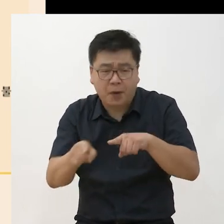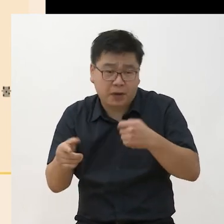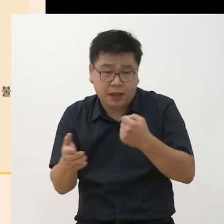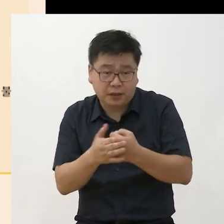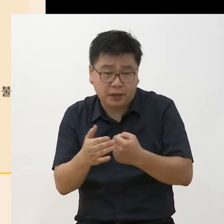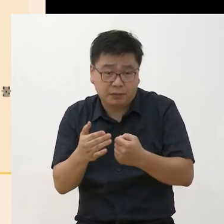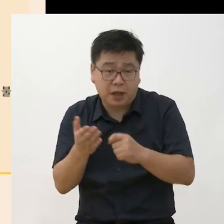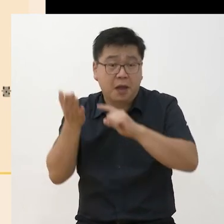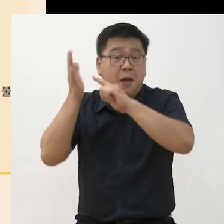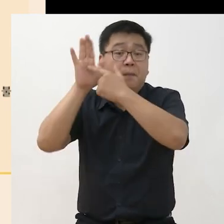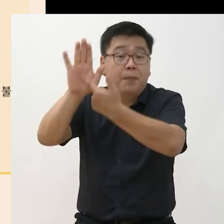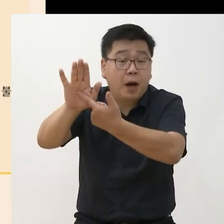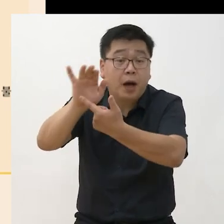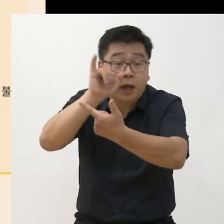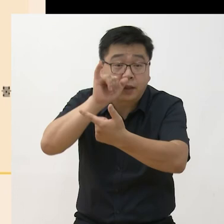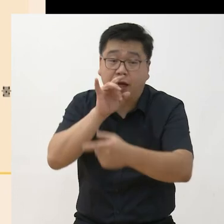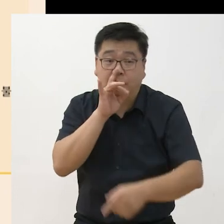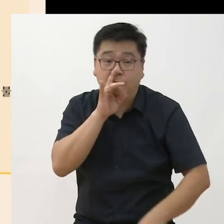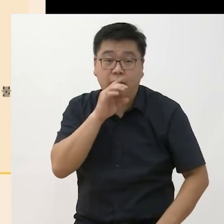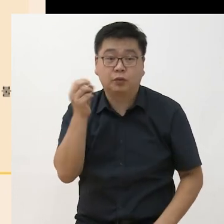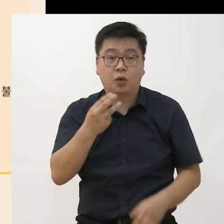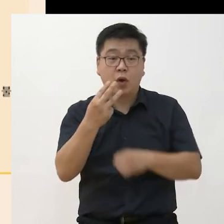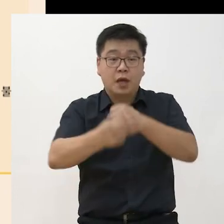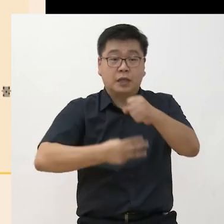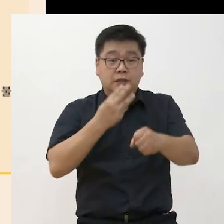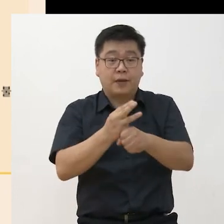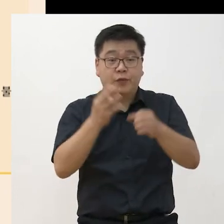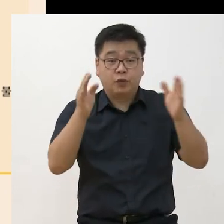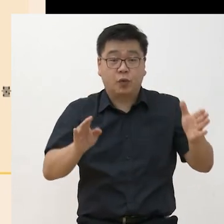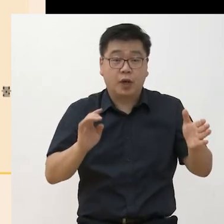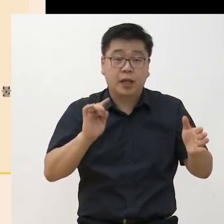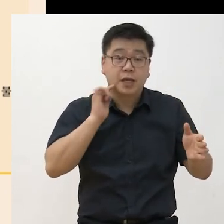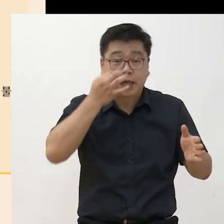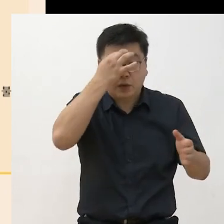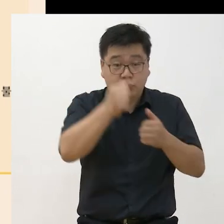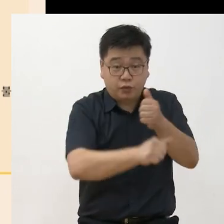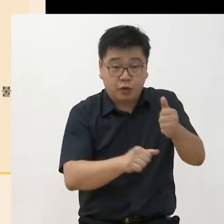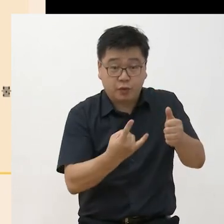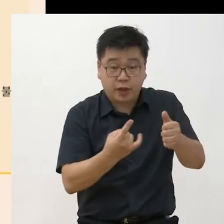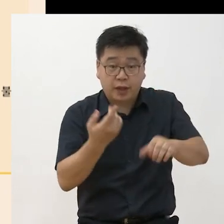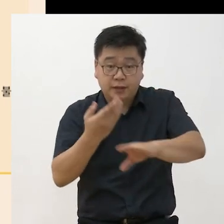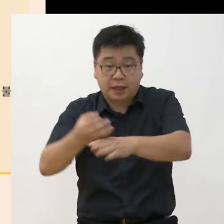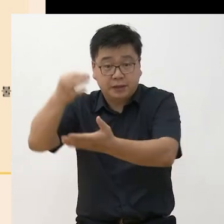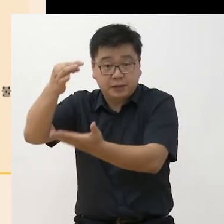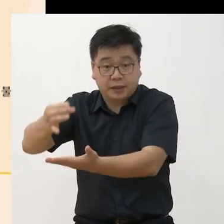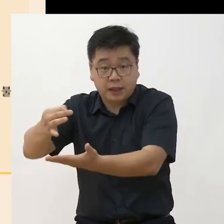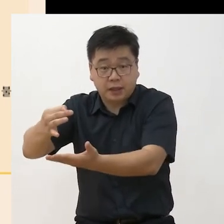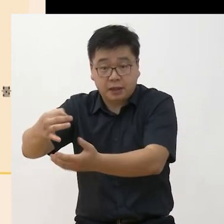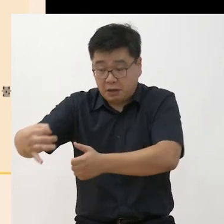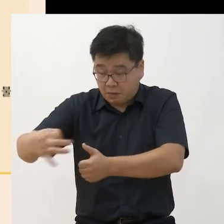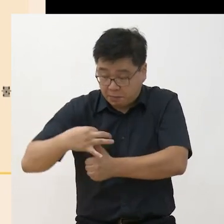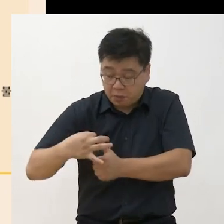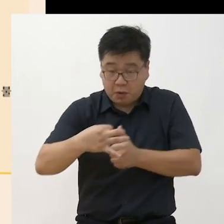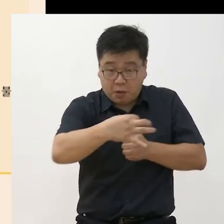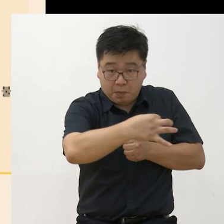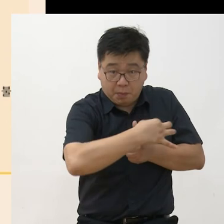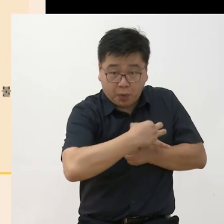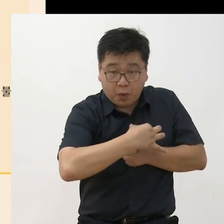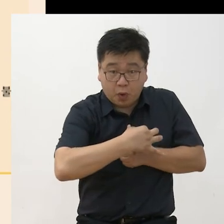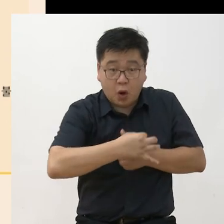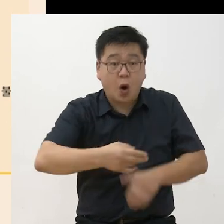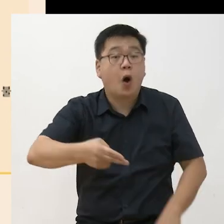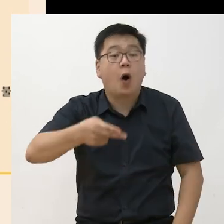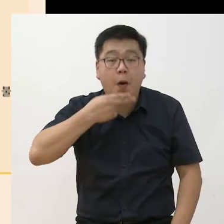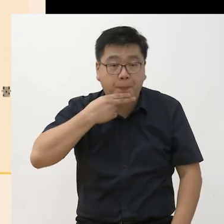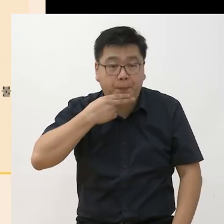그 최근 3년간 예술위원회와 또 타 기관, 재단 내 문학창작 지원사업을 통해